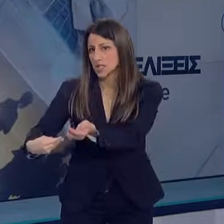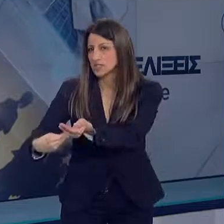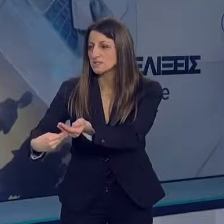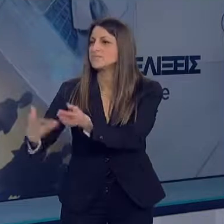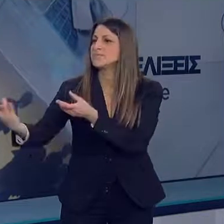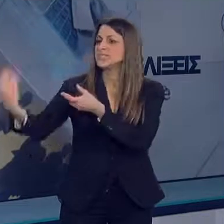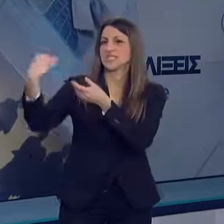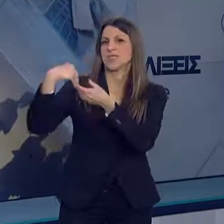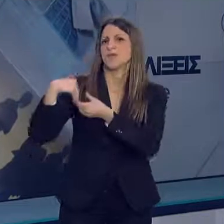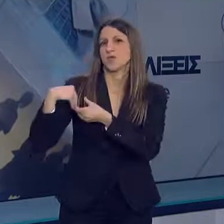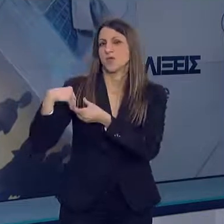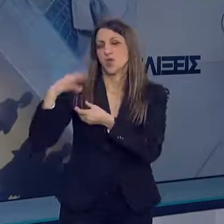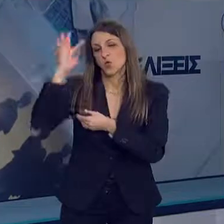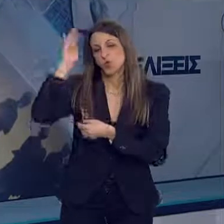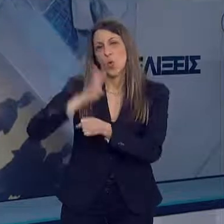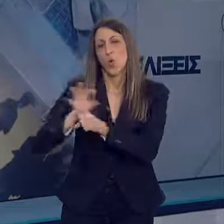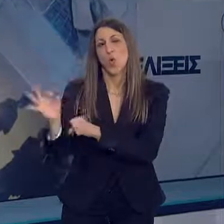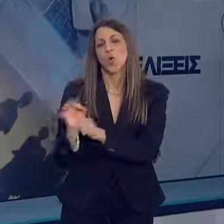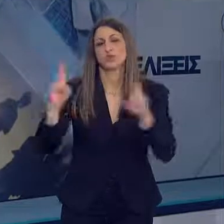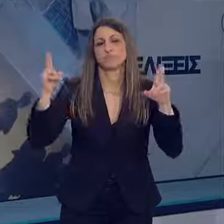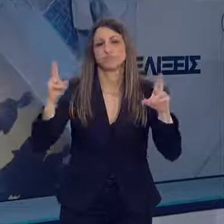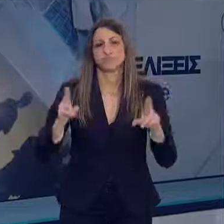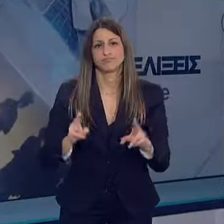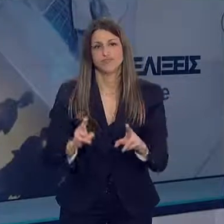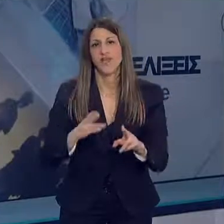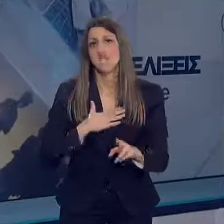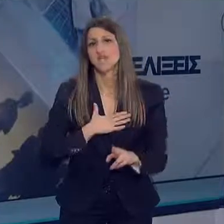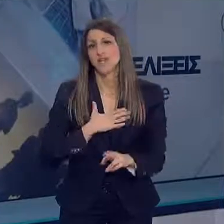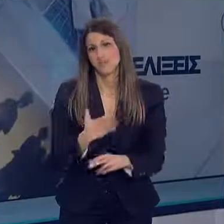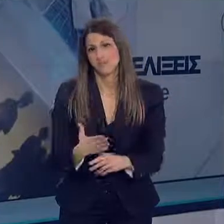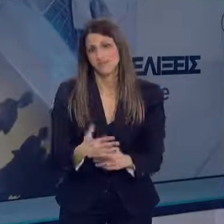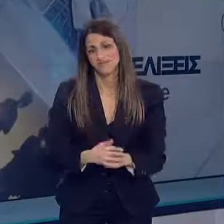μάχη αυτή κατά του κορονοϊού. Σας ευχαριστούμε πολύ. Καλή Ανάσταση.